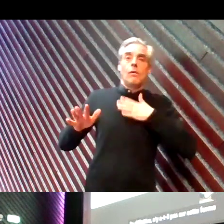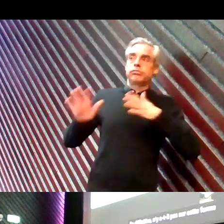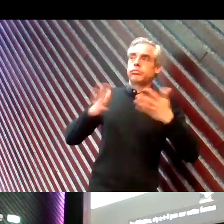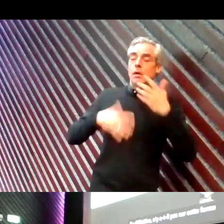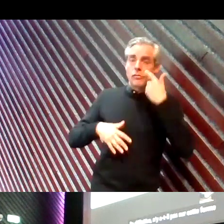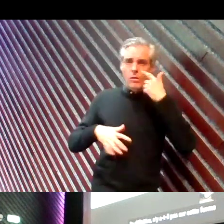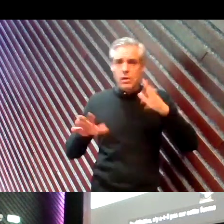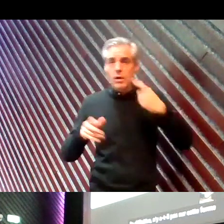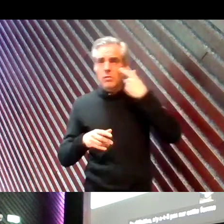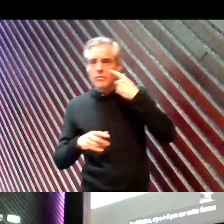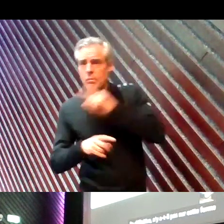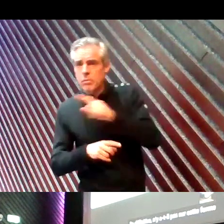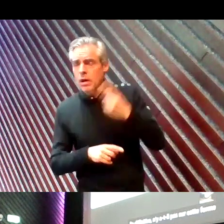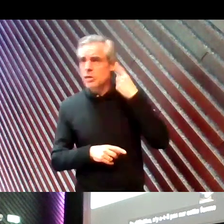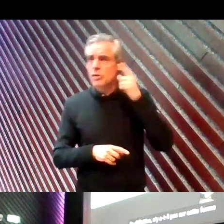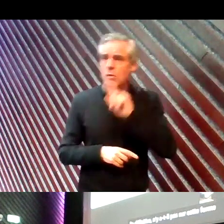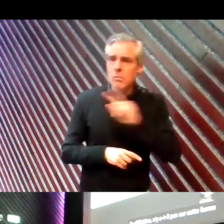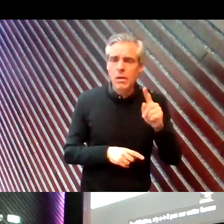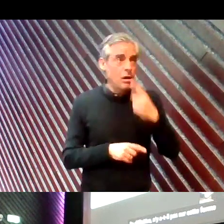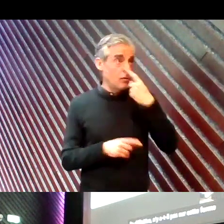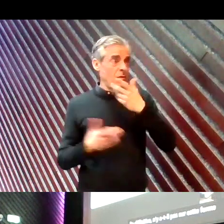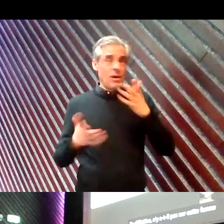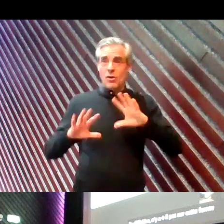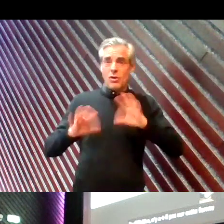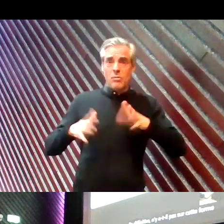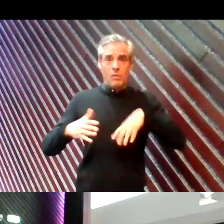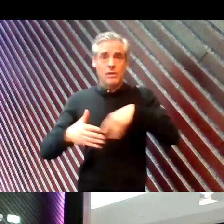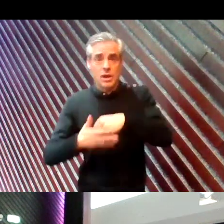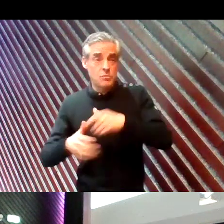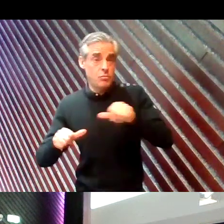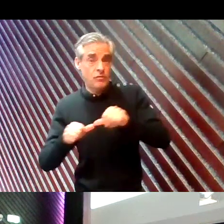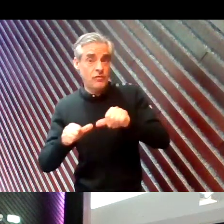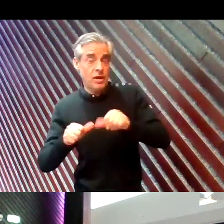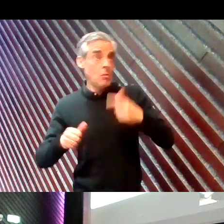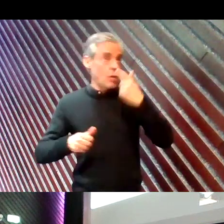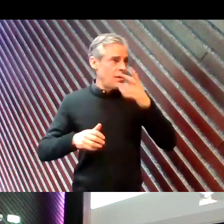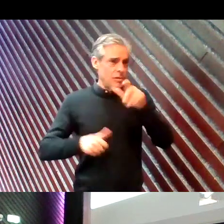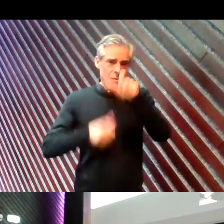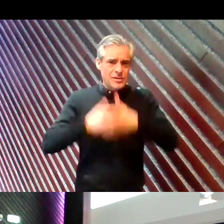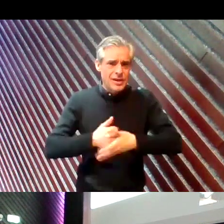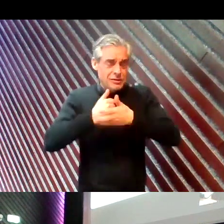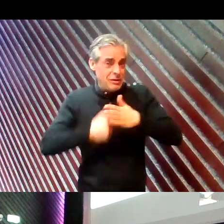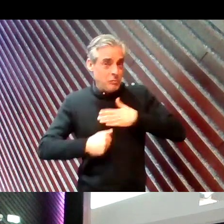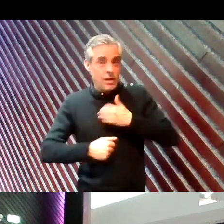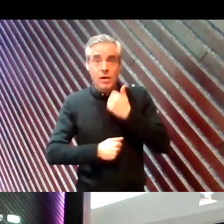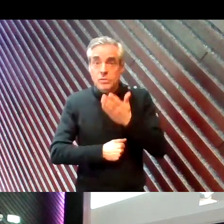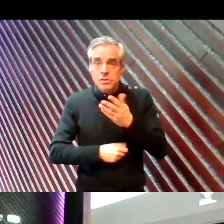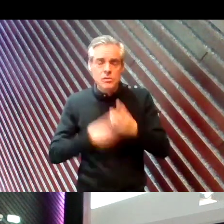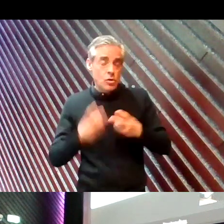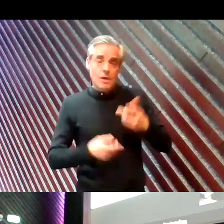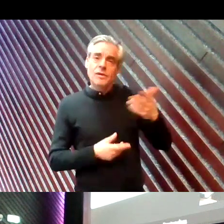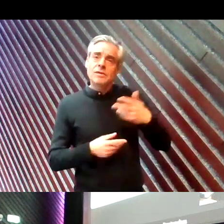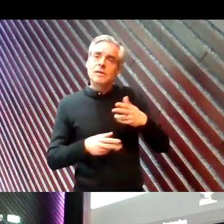voilà, moi, je ne vois pas, je n'entends pas, je ne sais pas ce que je vais pouvoir faire pour rendre service ou pour pouvoir, comme on dit,